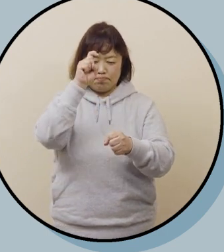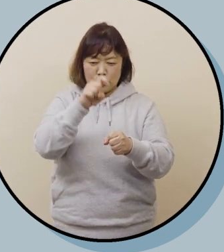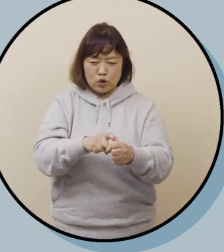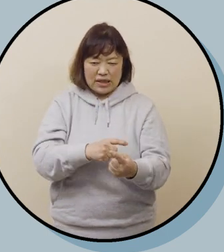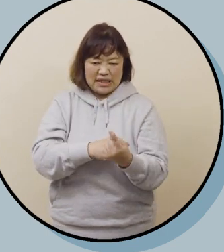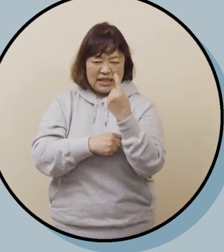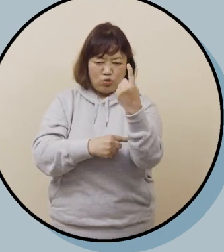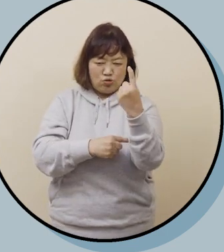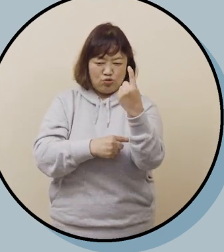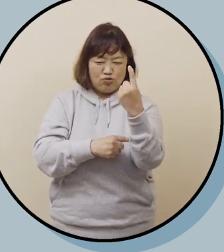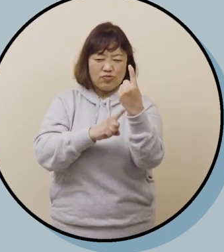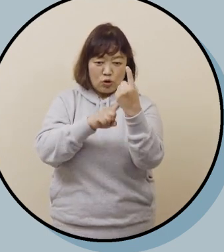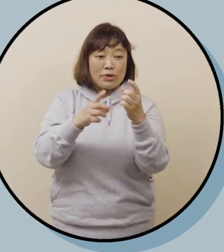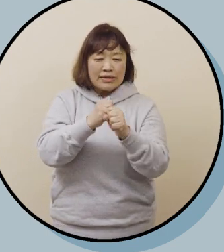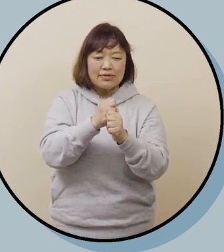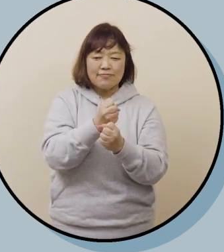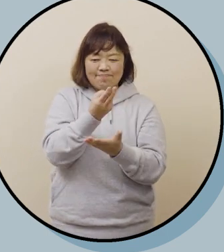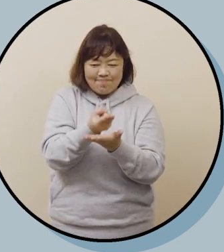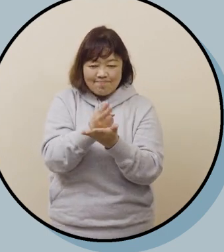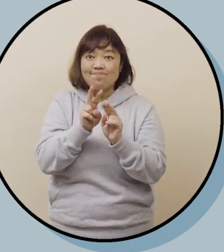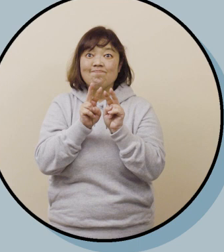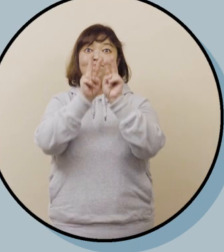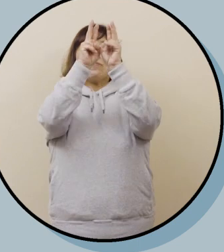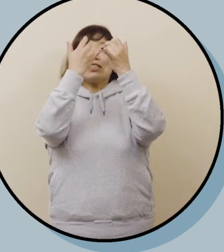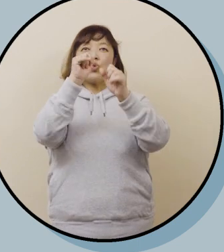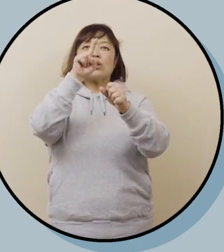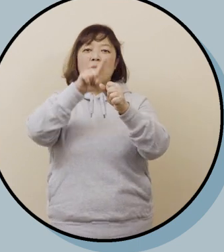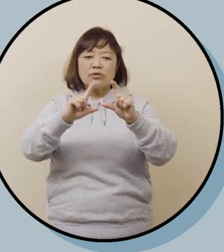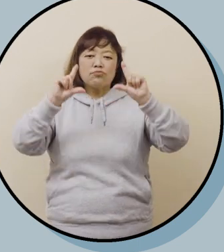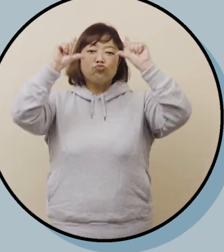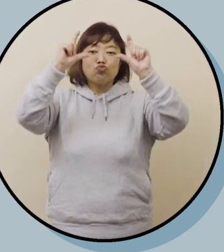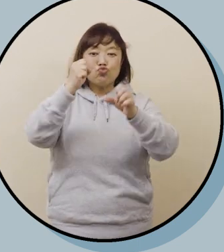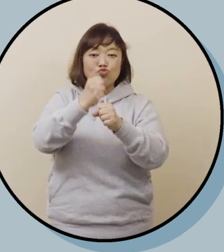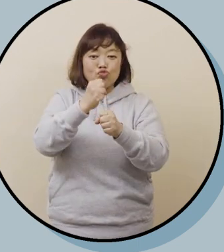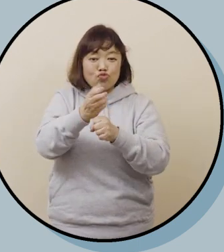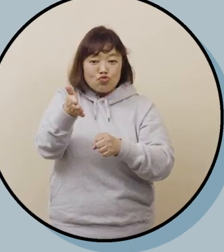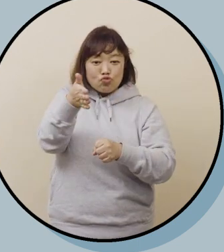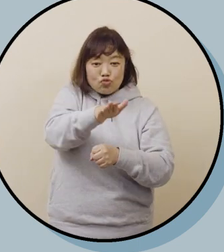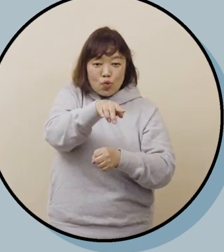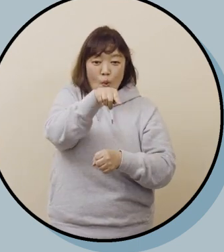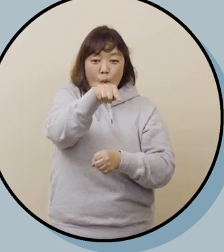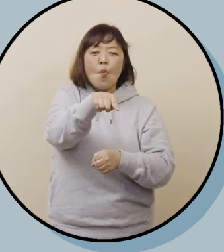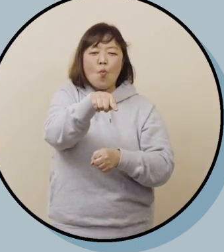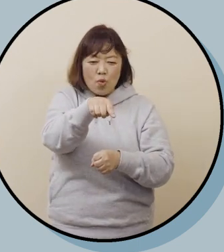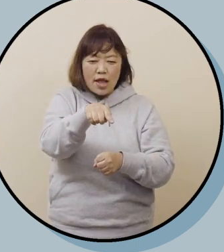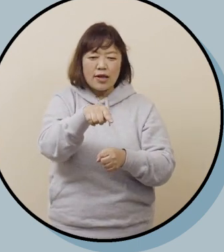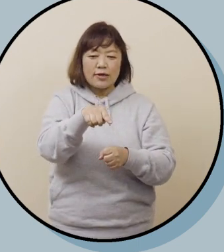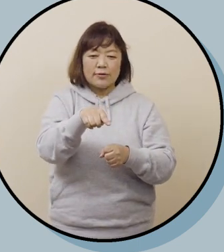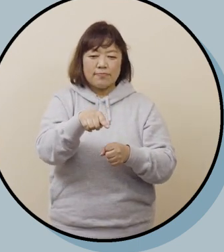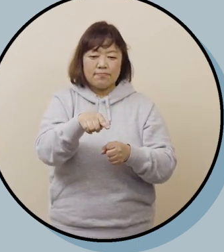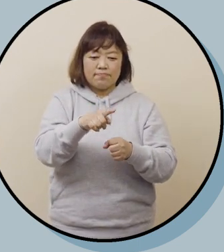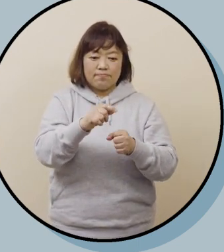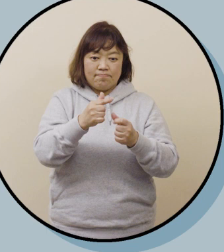たった一つの目的つまり下を向くずっと向いている人に見せるっていう